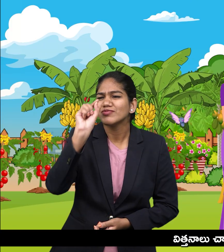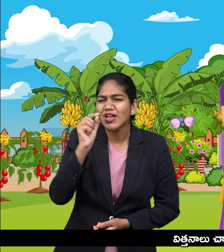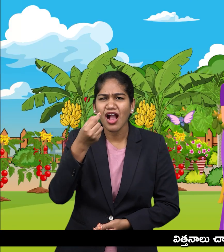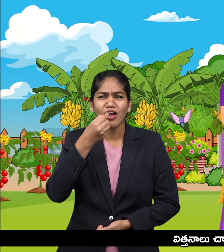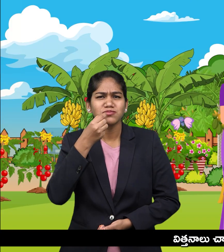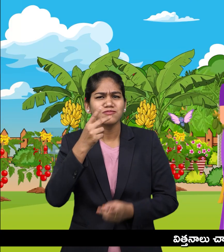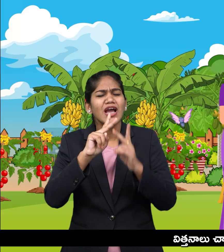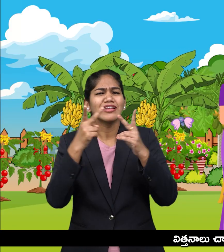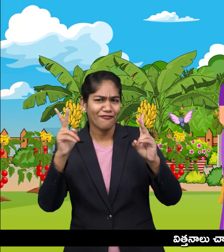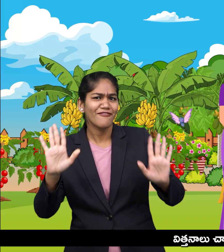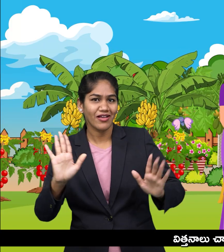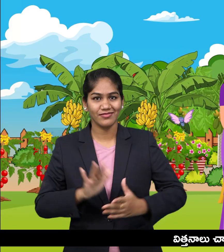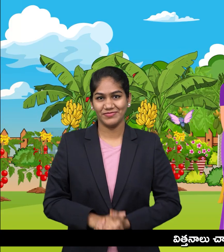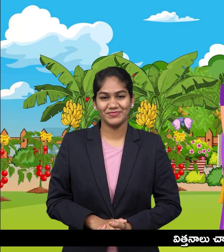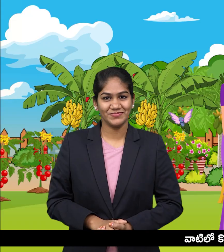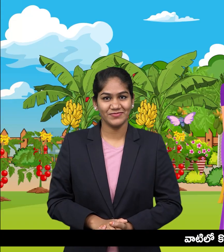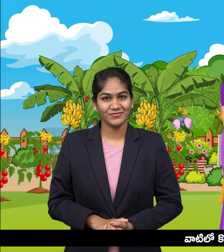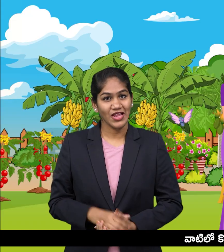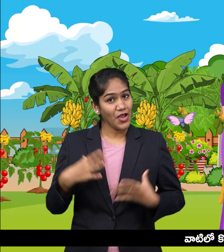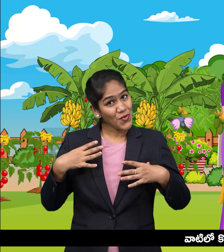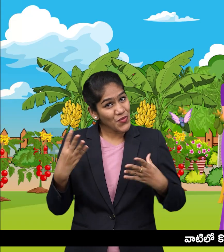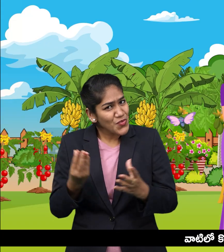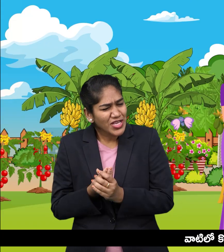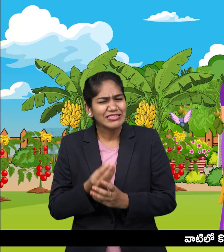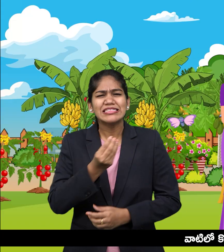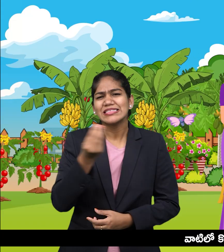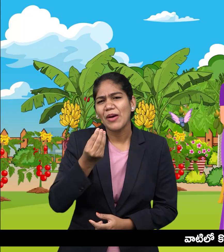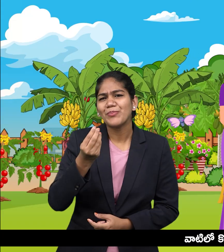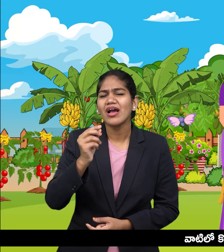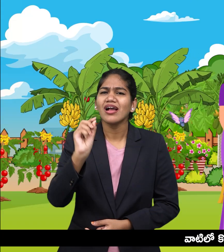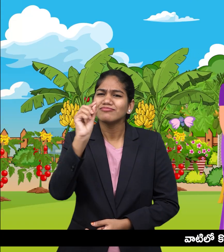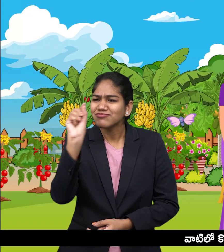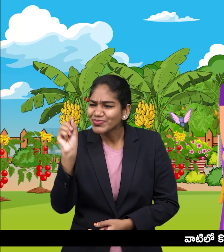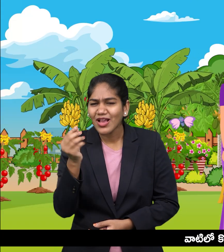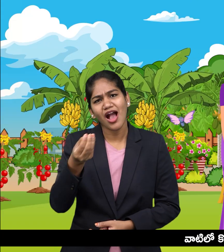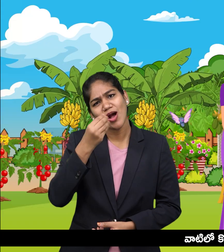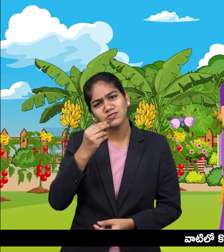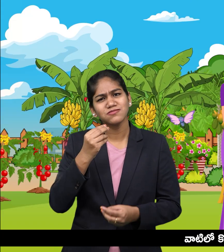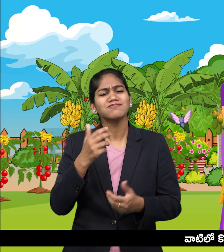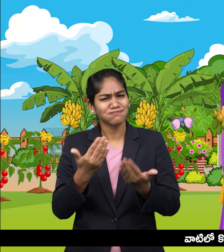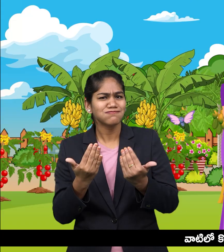విత్తనాలు చాలా రకాలుగా ఉంటాయి. వాటిలో కొన్ని మనం తింటాం.